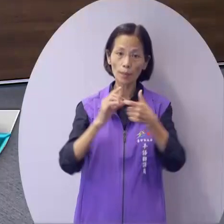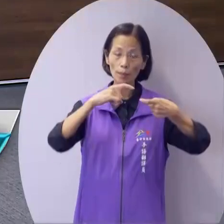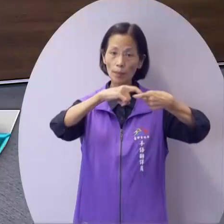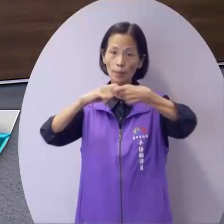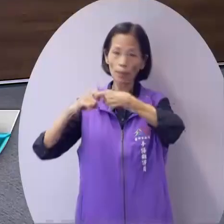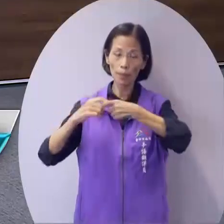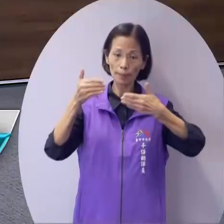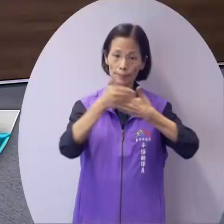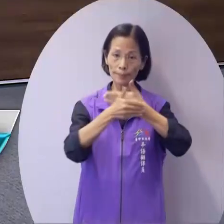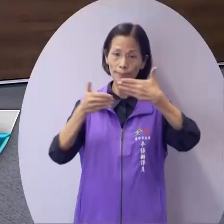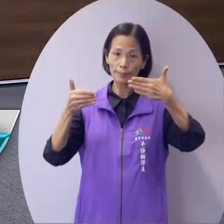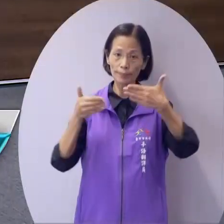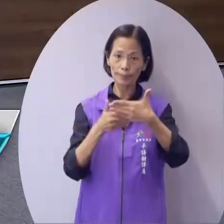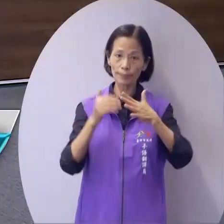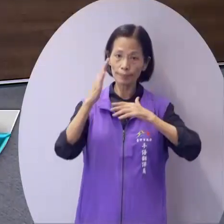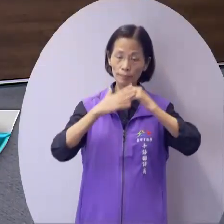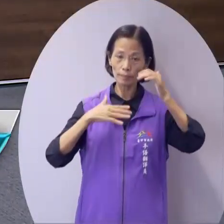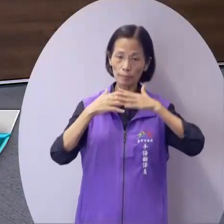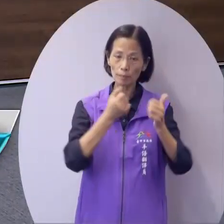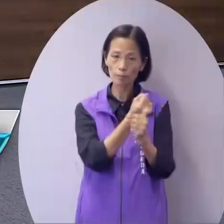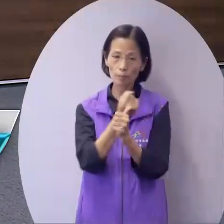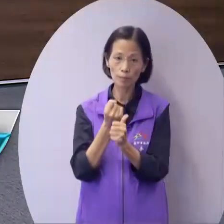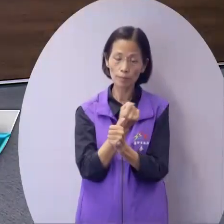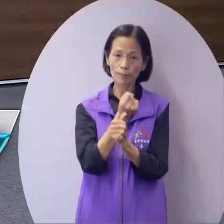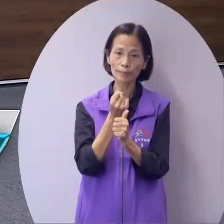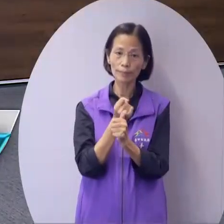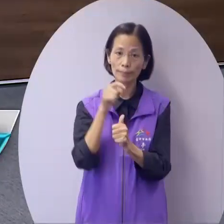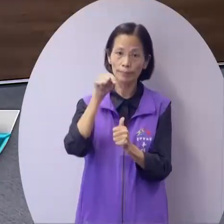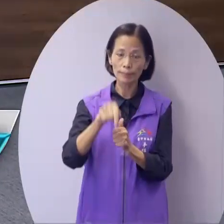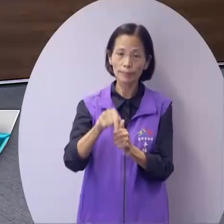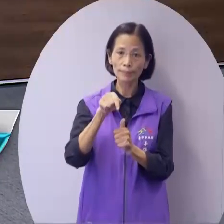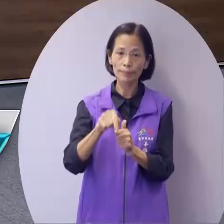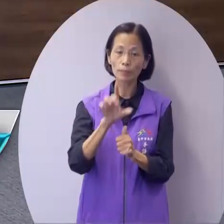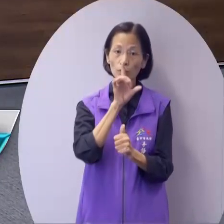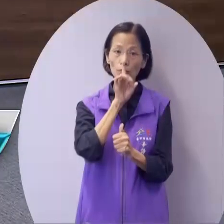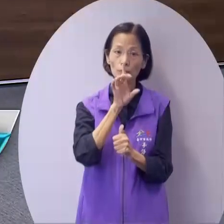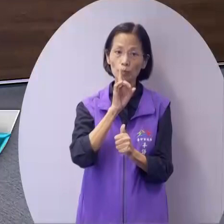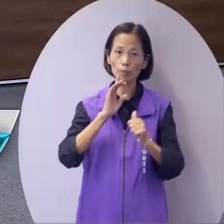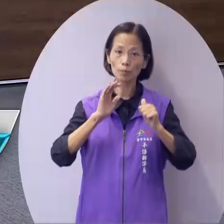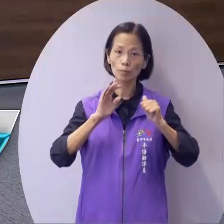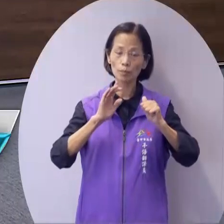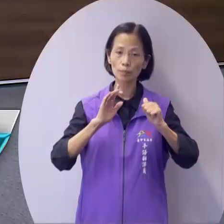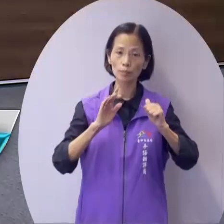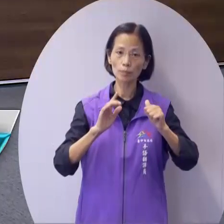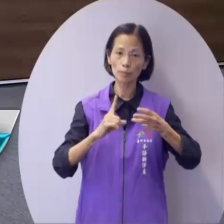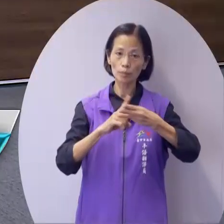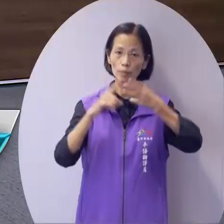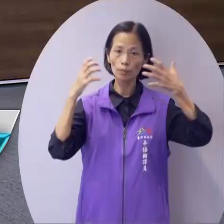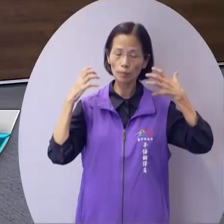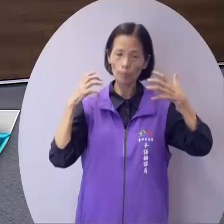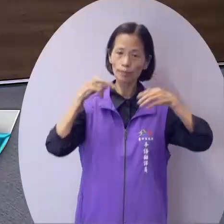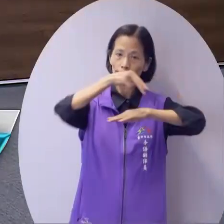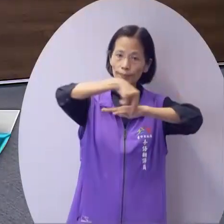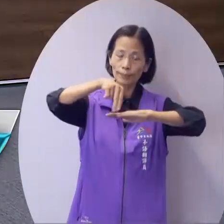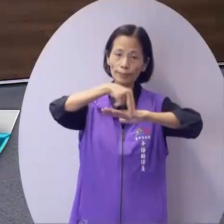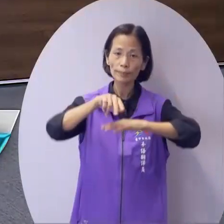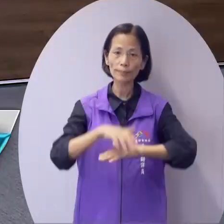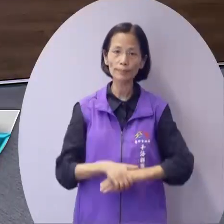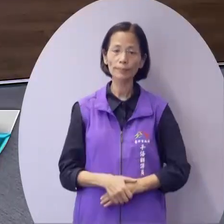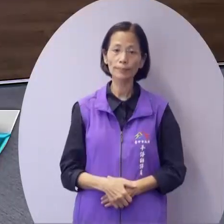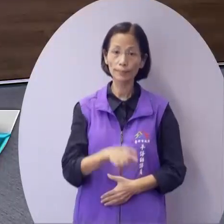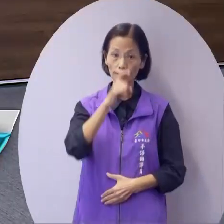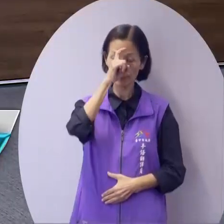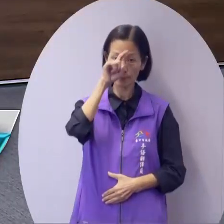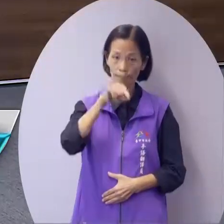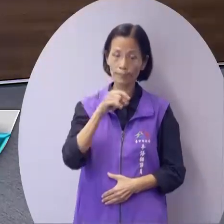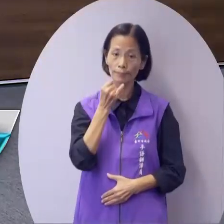的交通协控的平台，那这一块会是由台中市来主要来做相关的规划，那我们希望